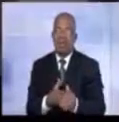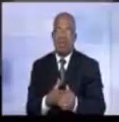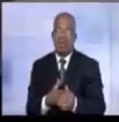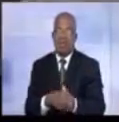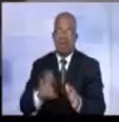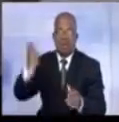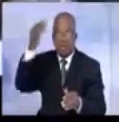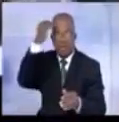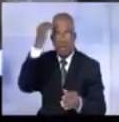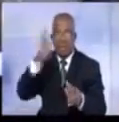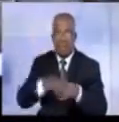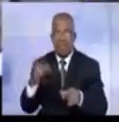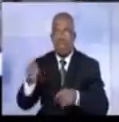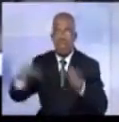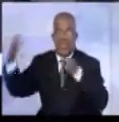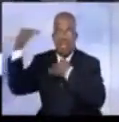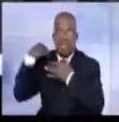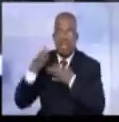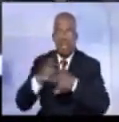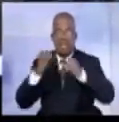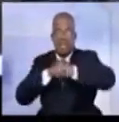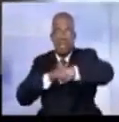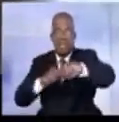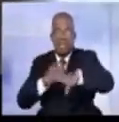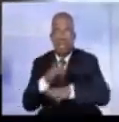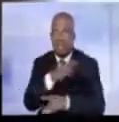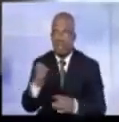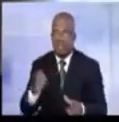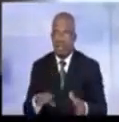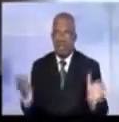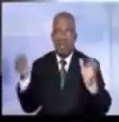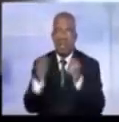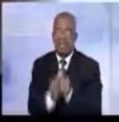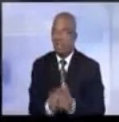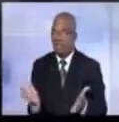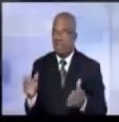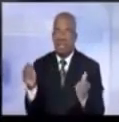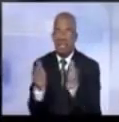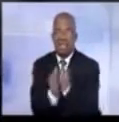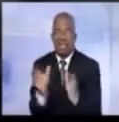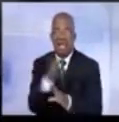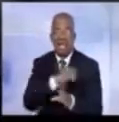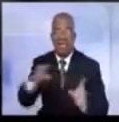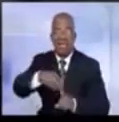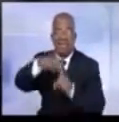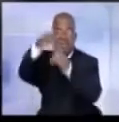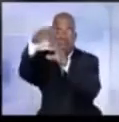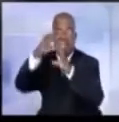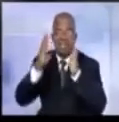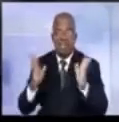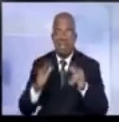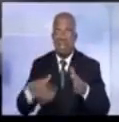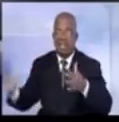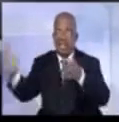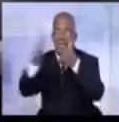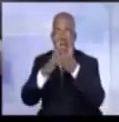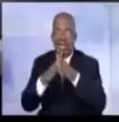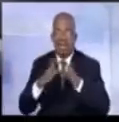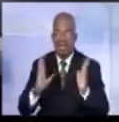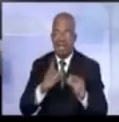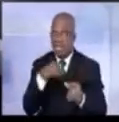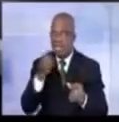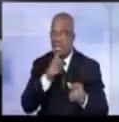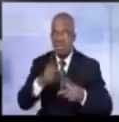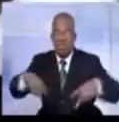le ministre chargé de la défense en mission c'est le directeur de cabinet civil et militaire Alexis Alonso qui a reçu la délégation qui accompagner l'attaché les